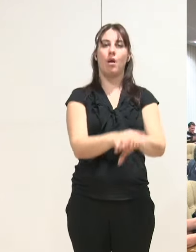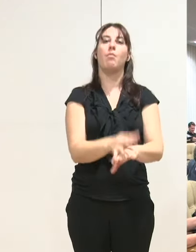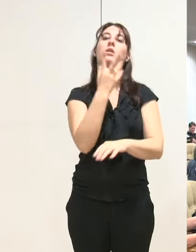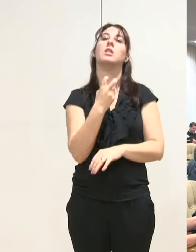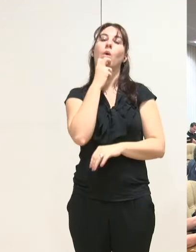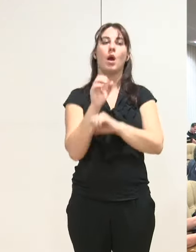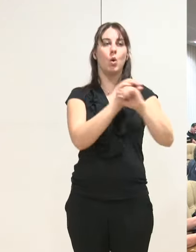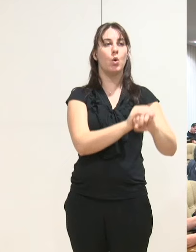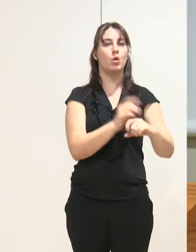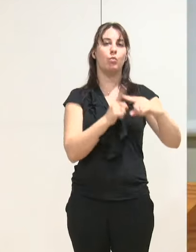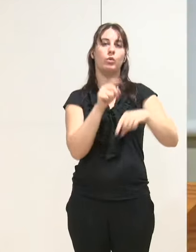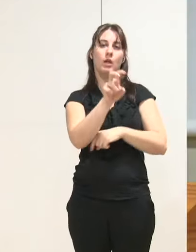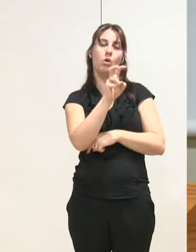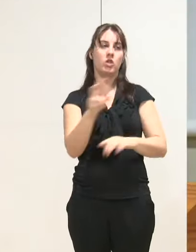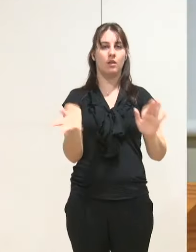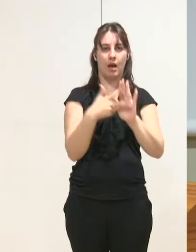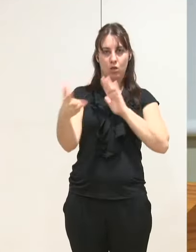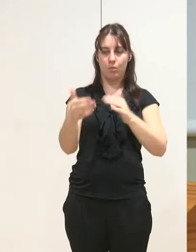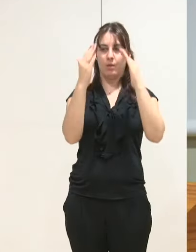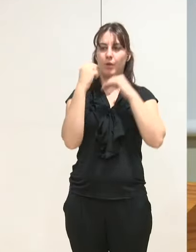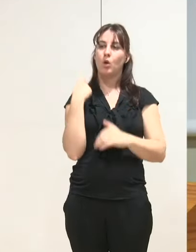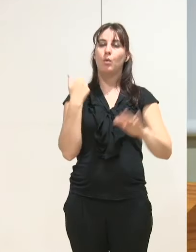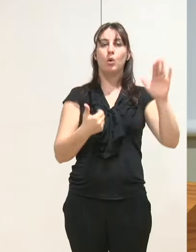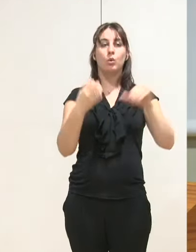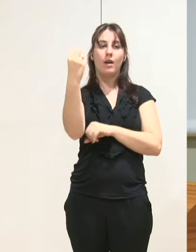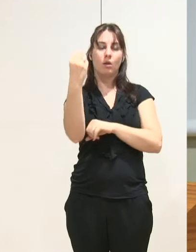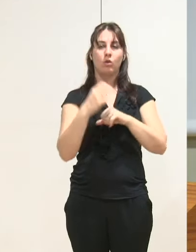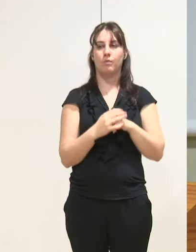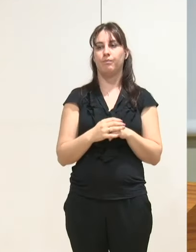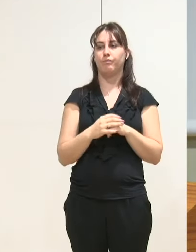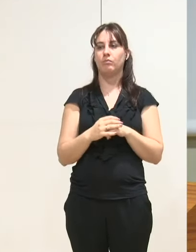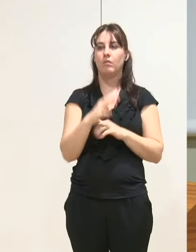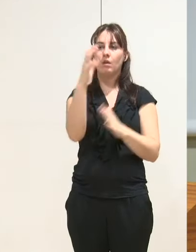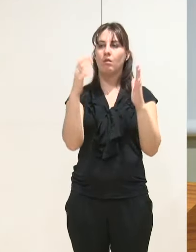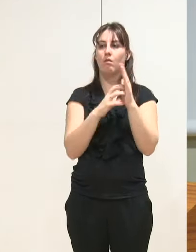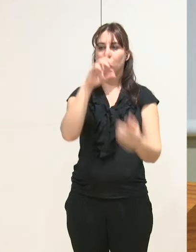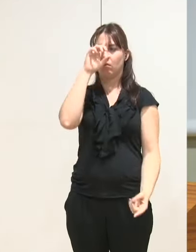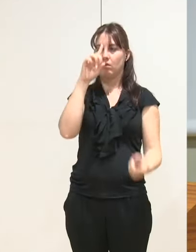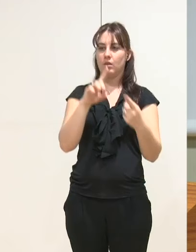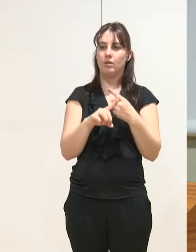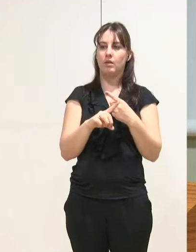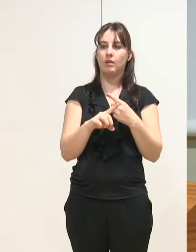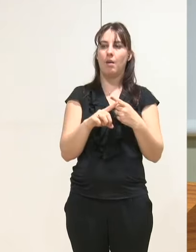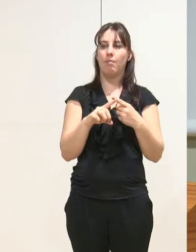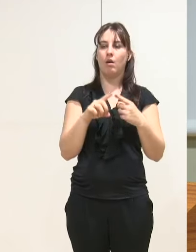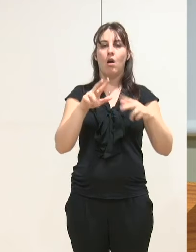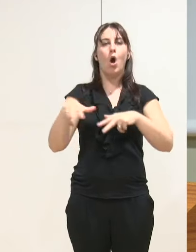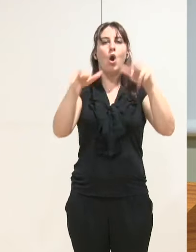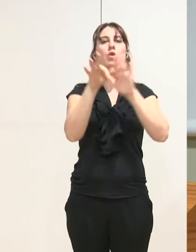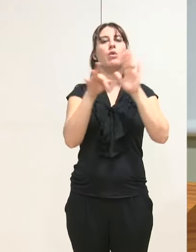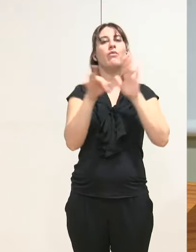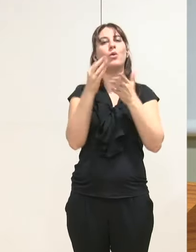gauche et écologistes adopté la 60 il s'agit de la délibération refondant les logements de fonction à la ville de